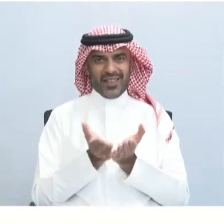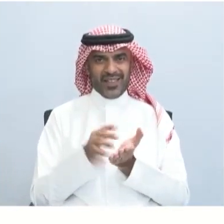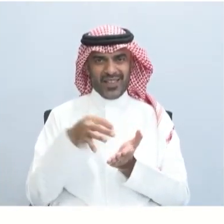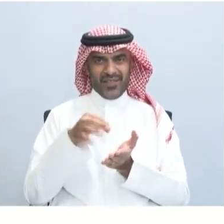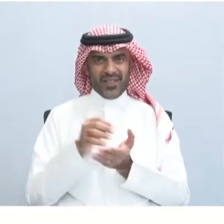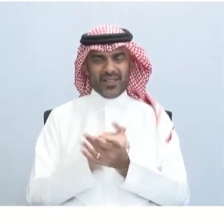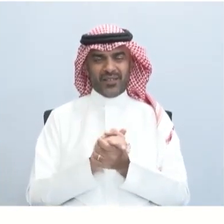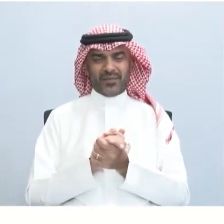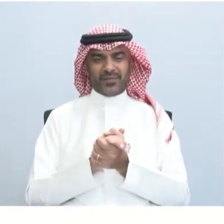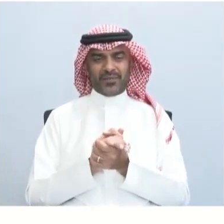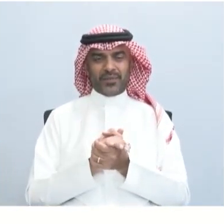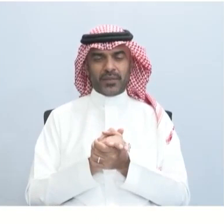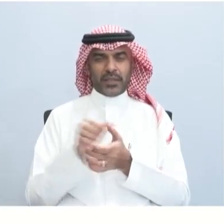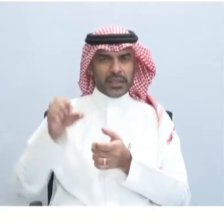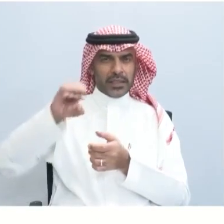السائله